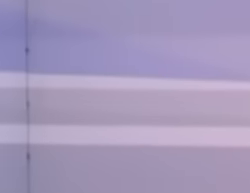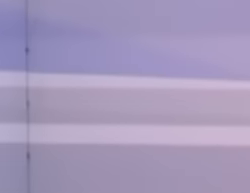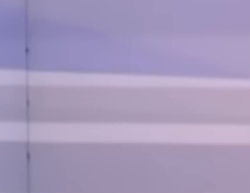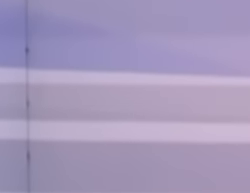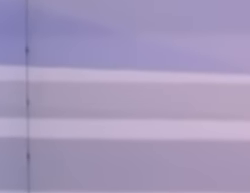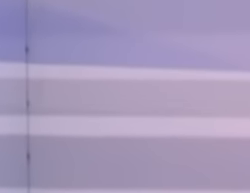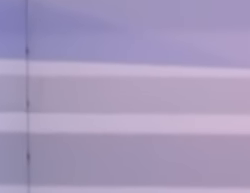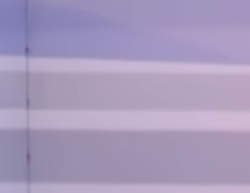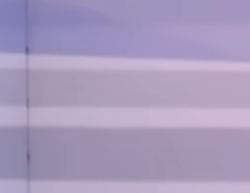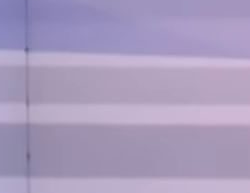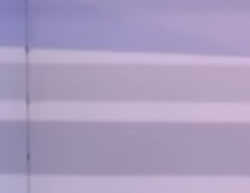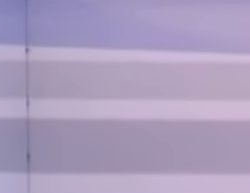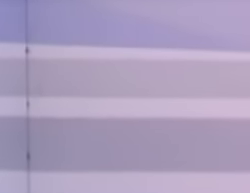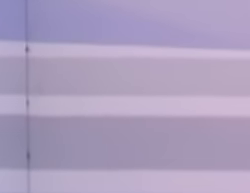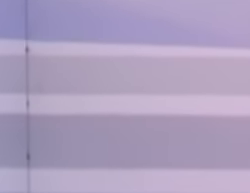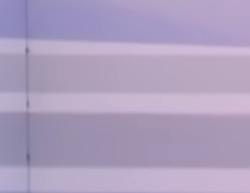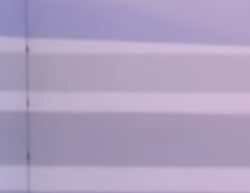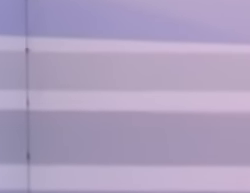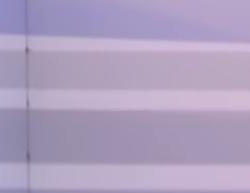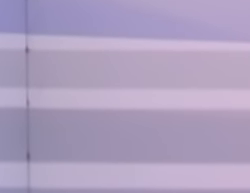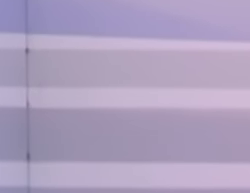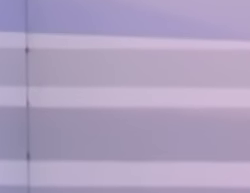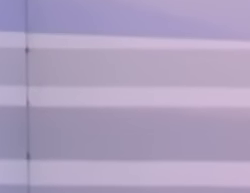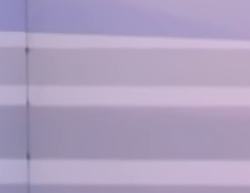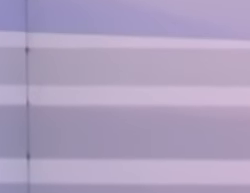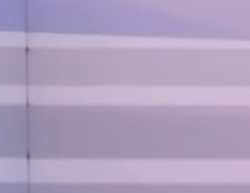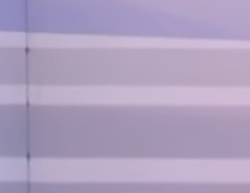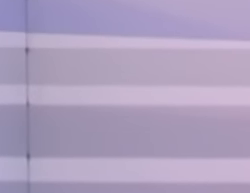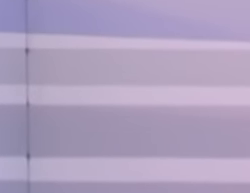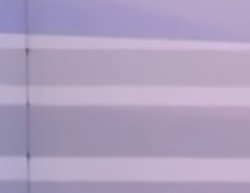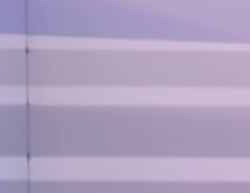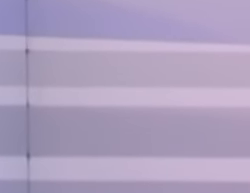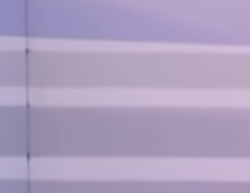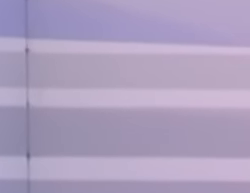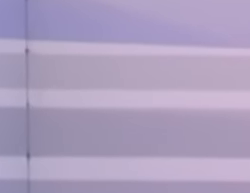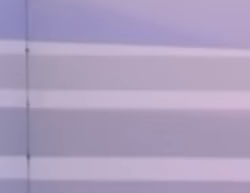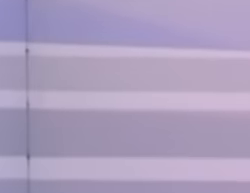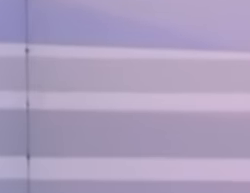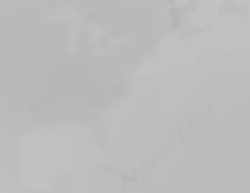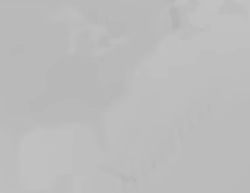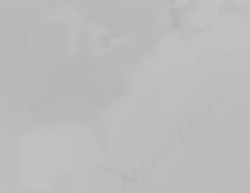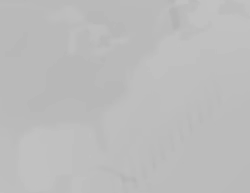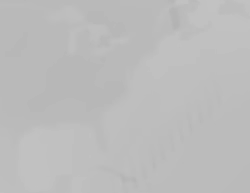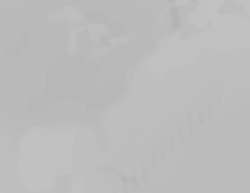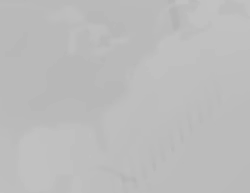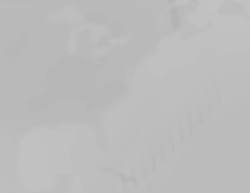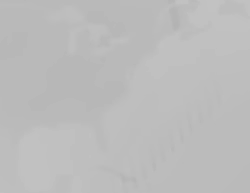Abroad. Samahan nyo kami sa GMA Pinoy TV at www.gmanews.tv.